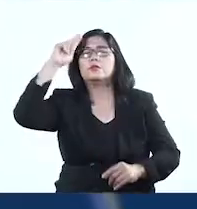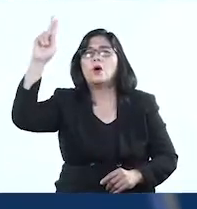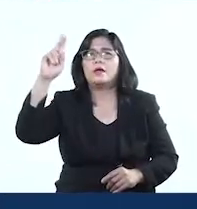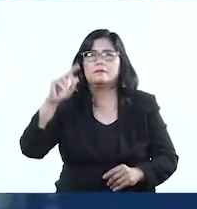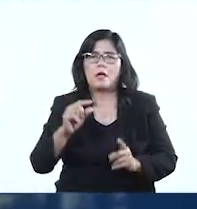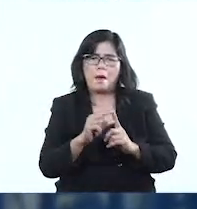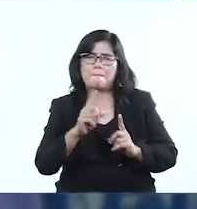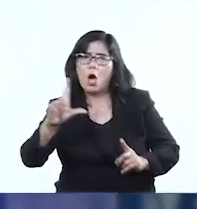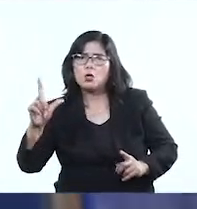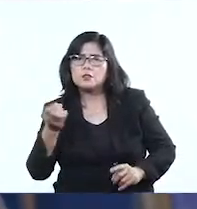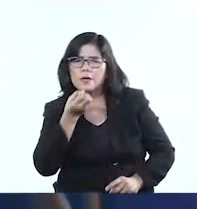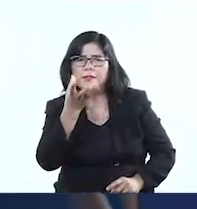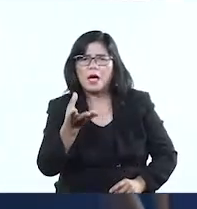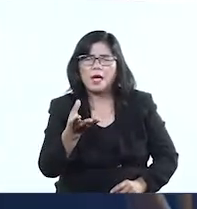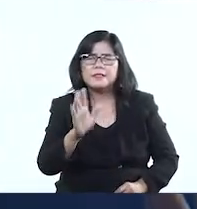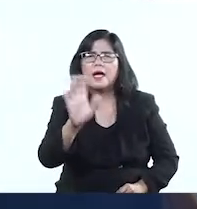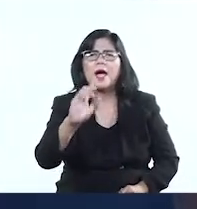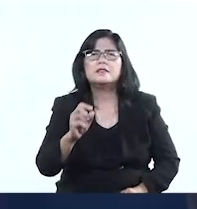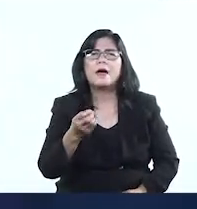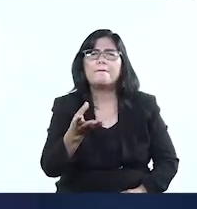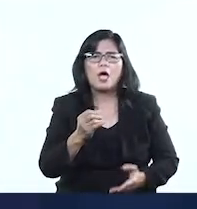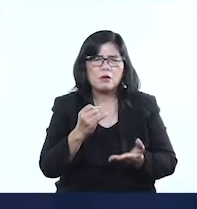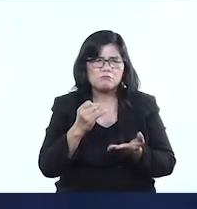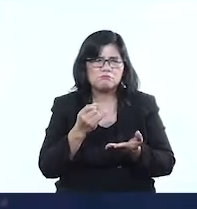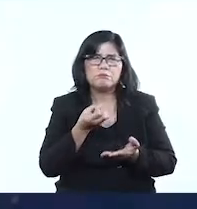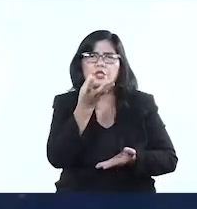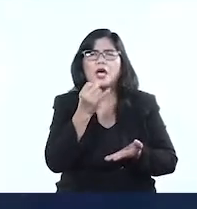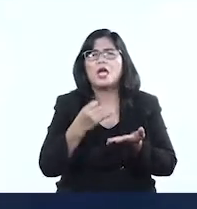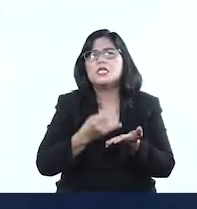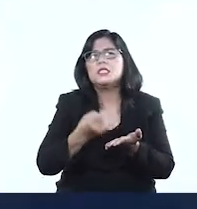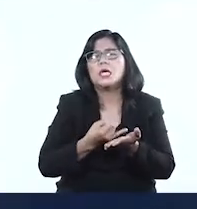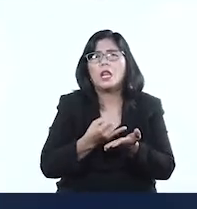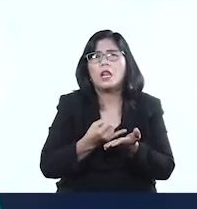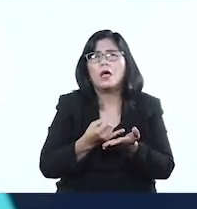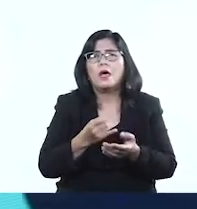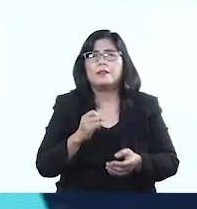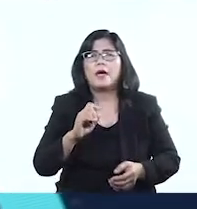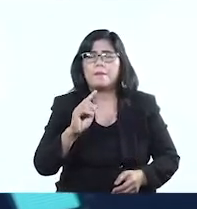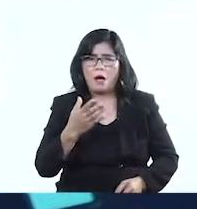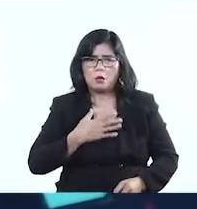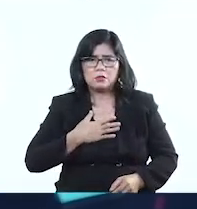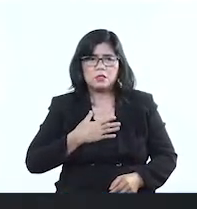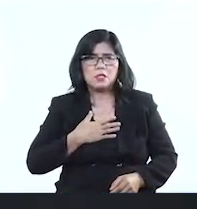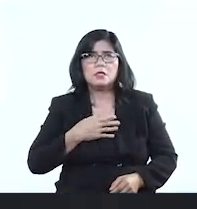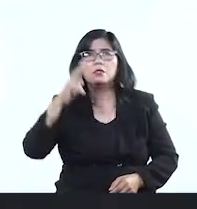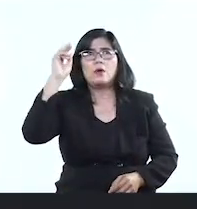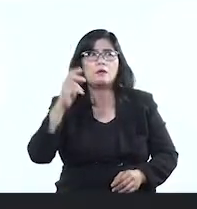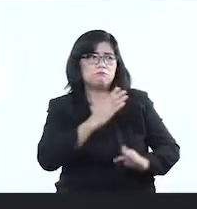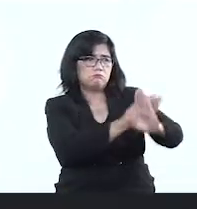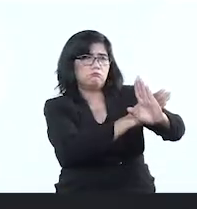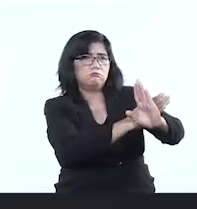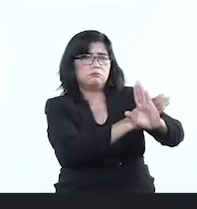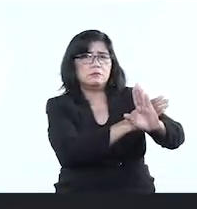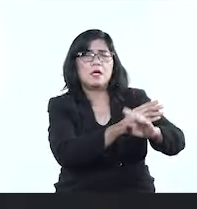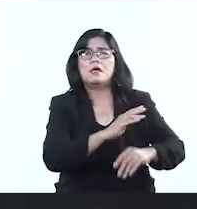Hai jangan sampai aku memberitakan Injil Hai tapi aku sedih ditolak Hai jangan